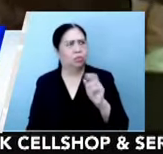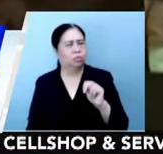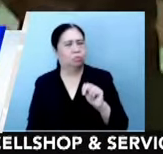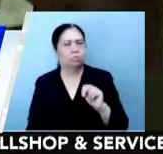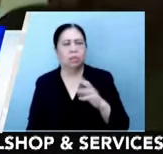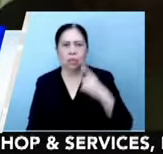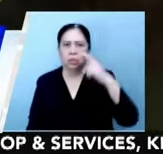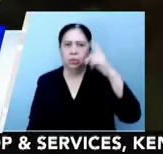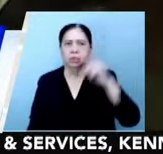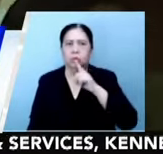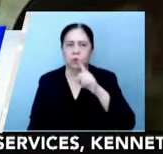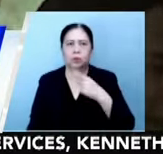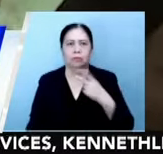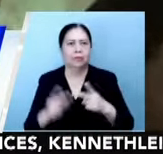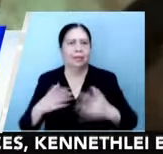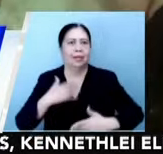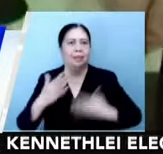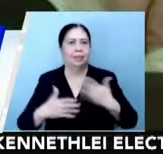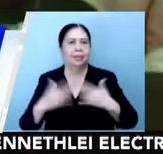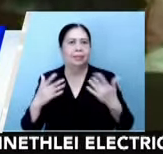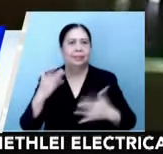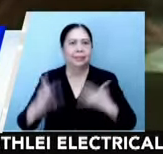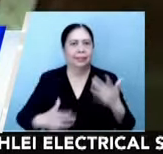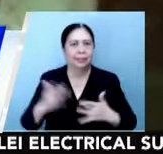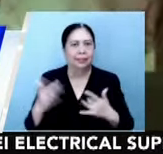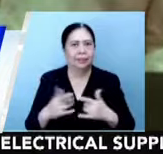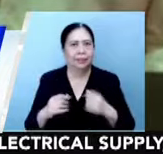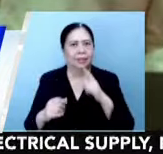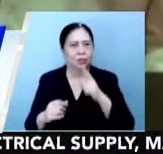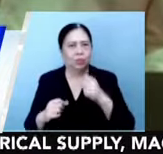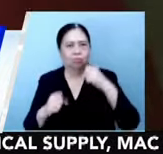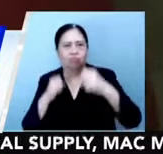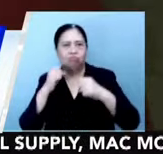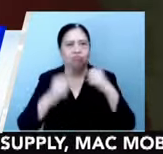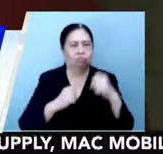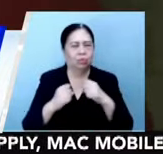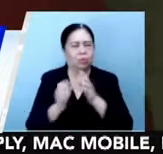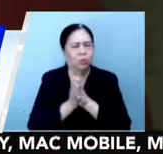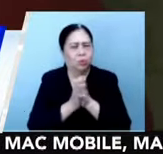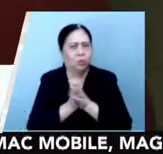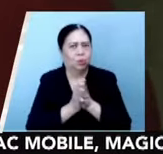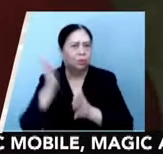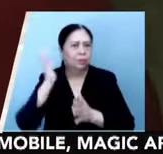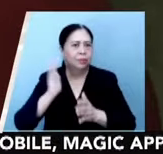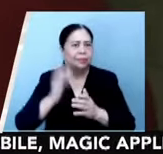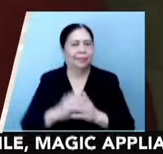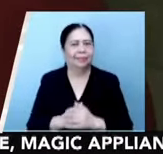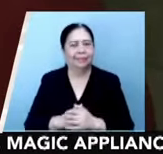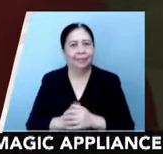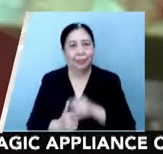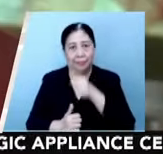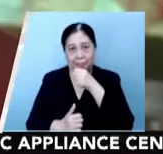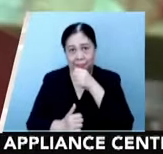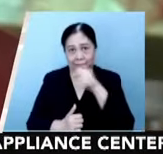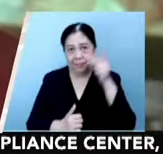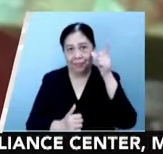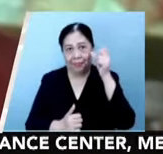very very happy ako, excited. Kasi martial arts and boxing has been a passion of mine in the past. Lars